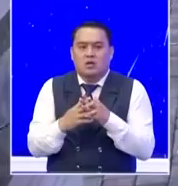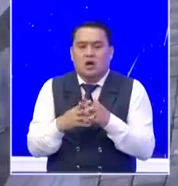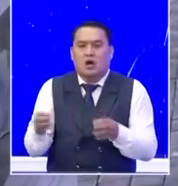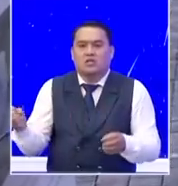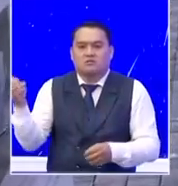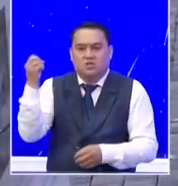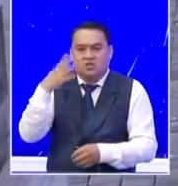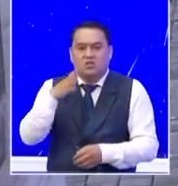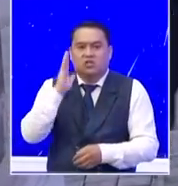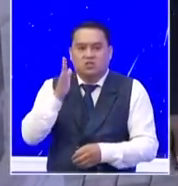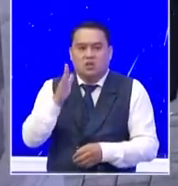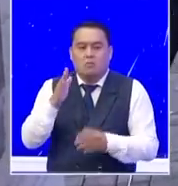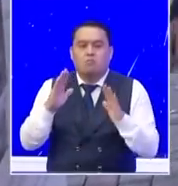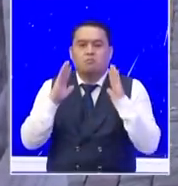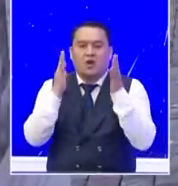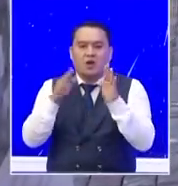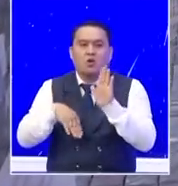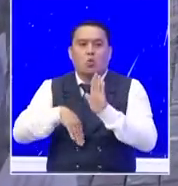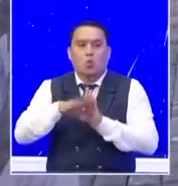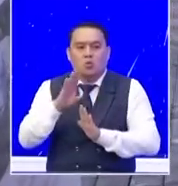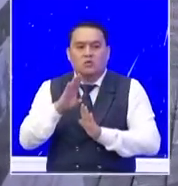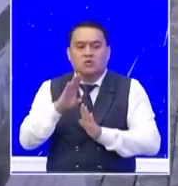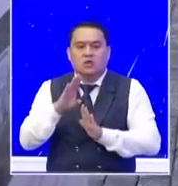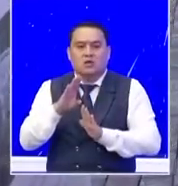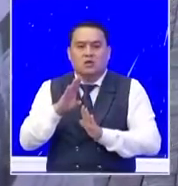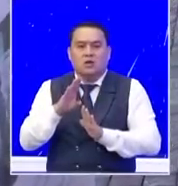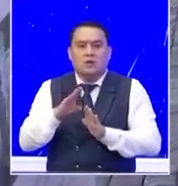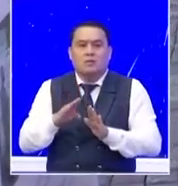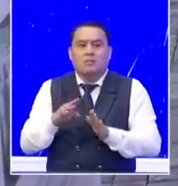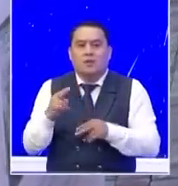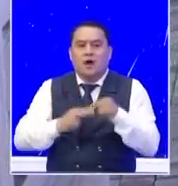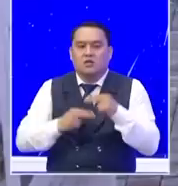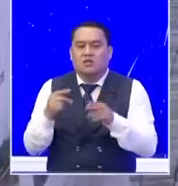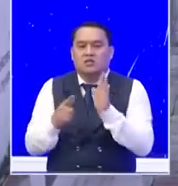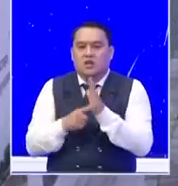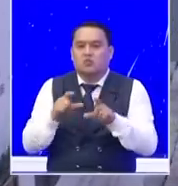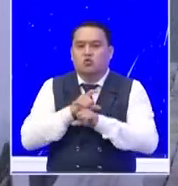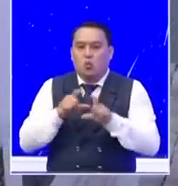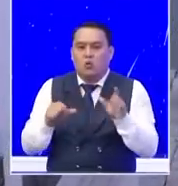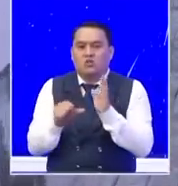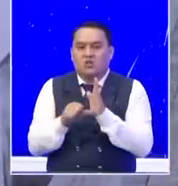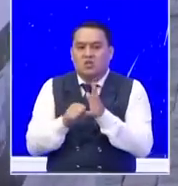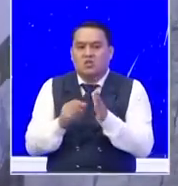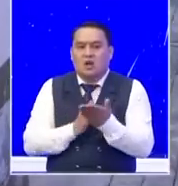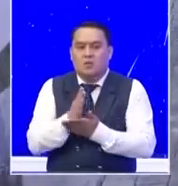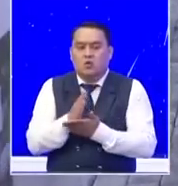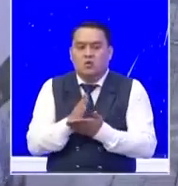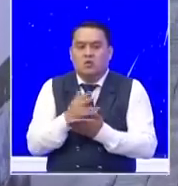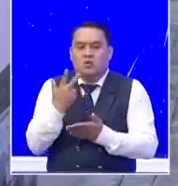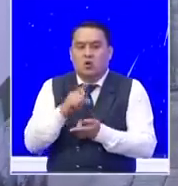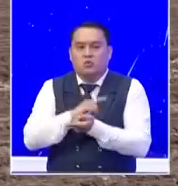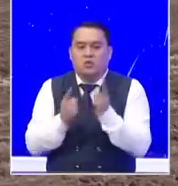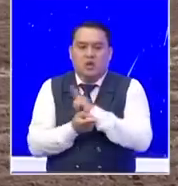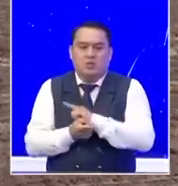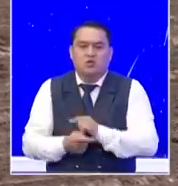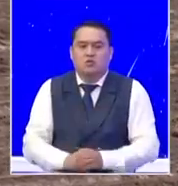освещение сделаем, парки улучшим. За счет ДКЗ мы построим 7 школ, 6 школ будут направлены на ликвидацию трехсменных